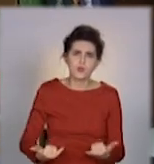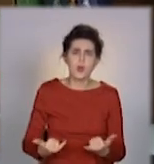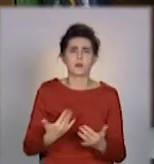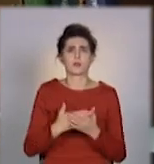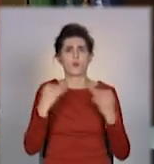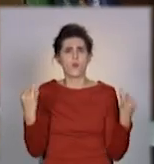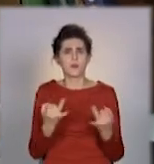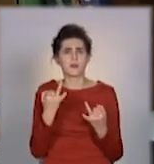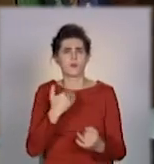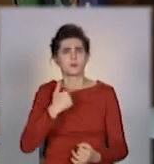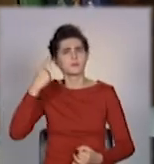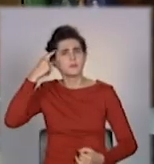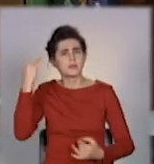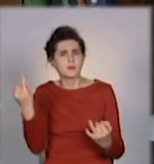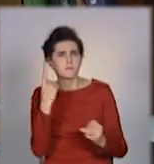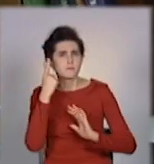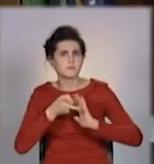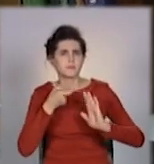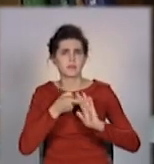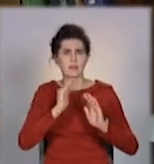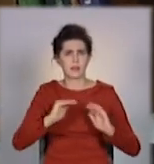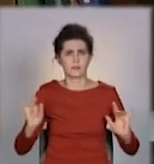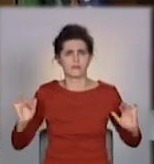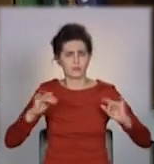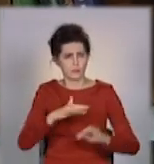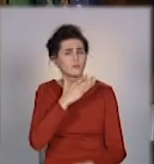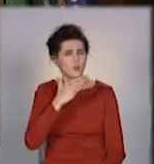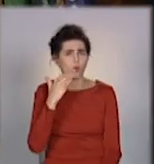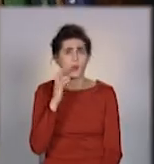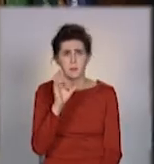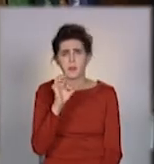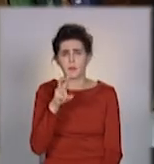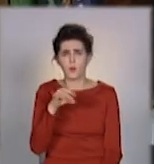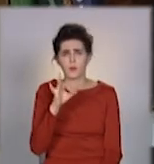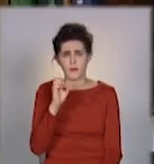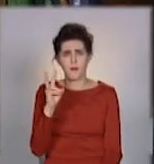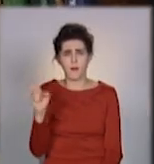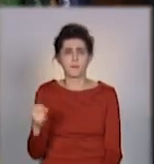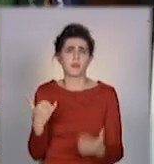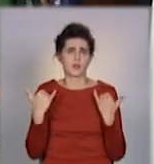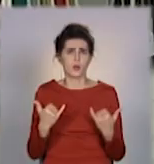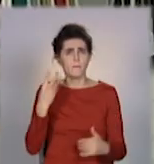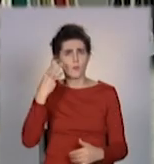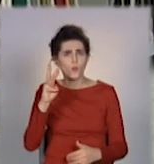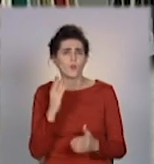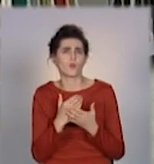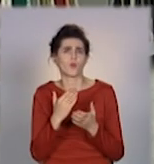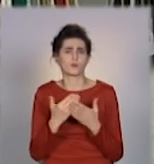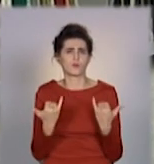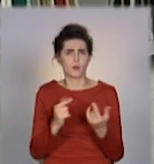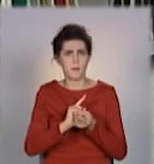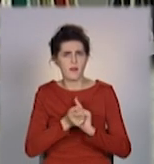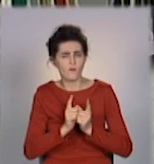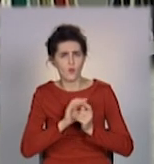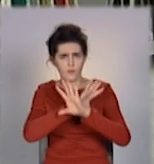їм цікава альтернатива, та, яка була до того написана, да, і зараз сучасний період. Читачам